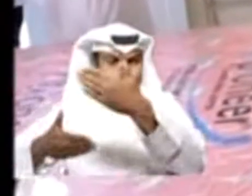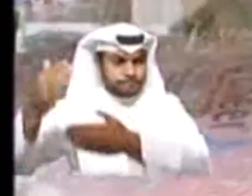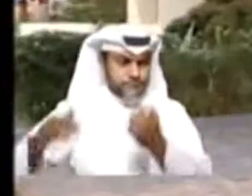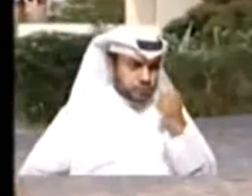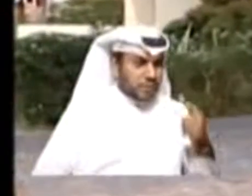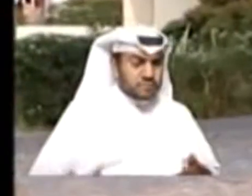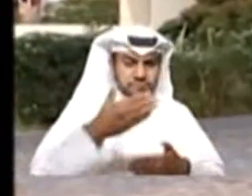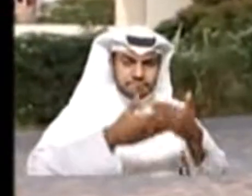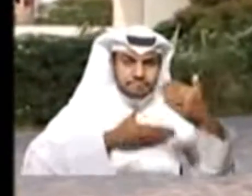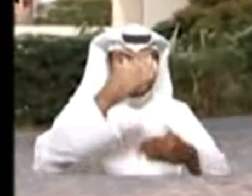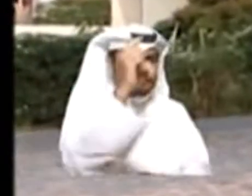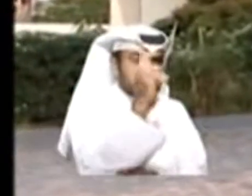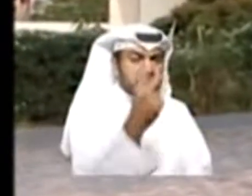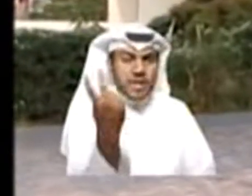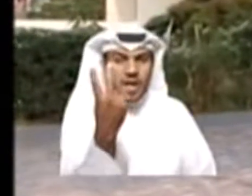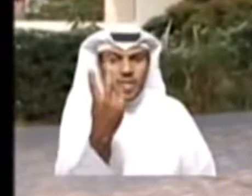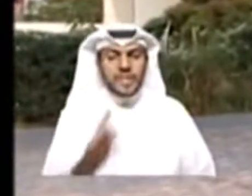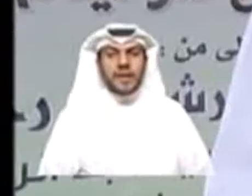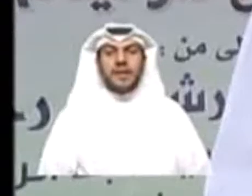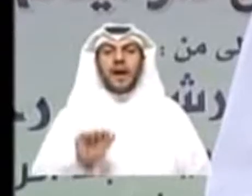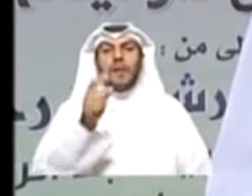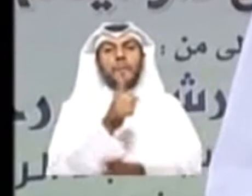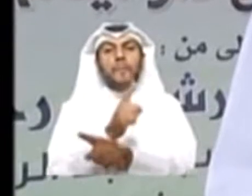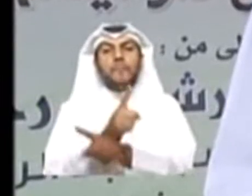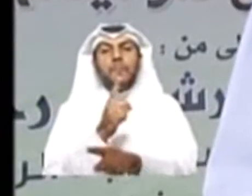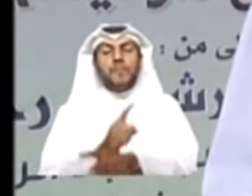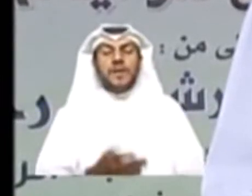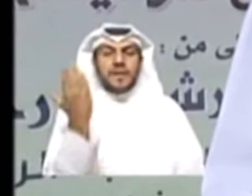يعتبر أحد الأوجه المشرقة للعمل